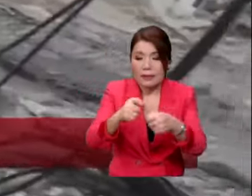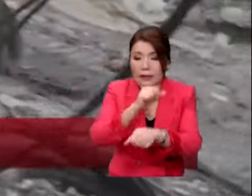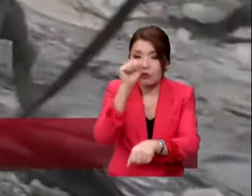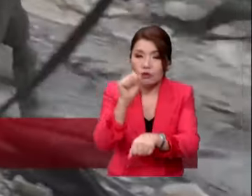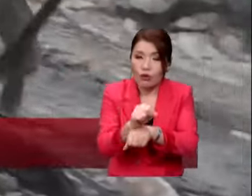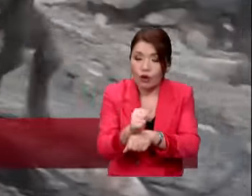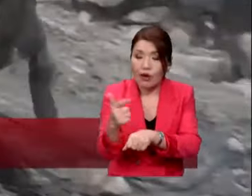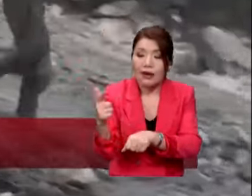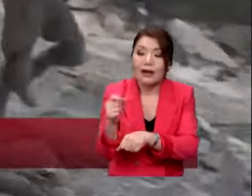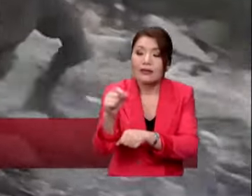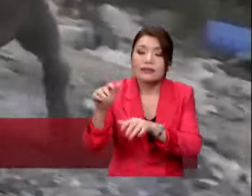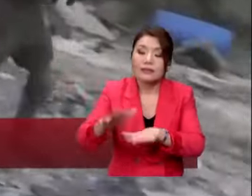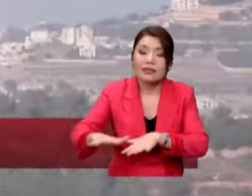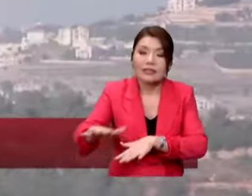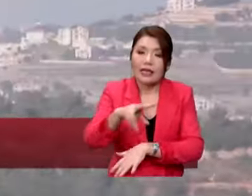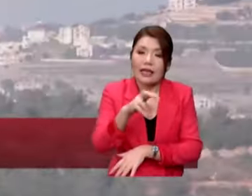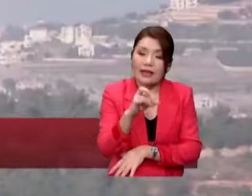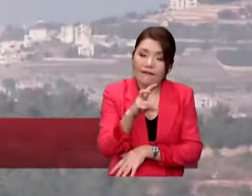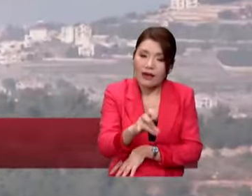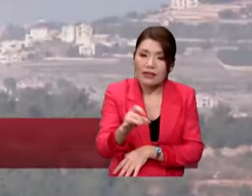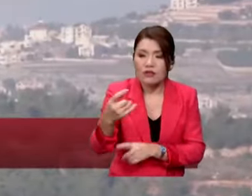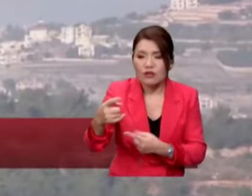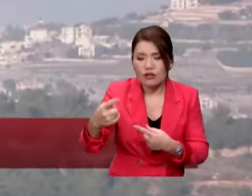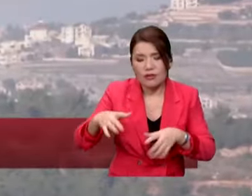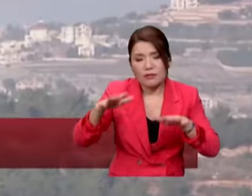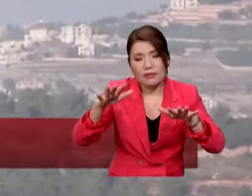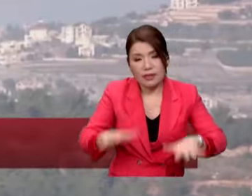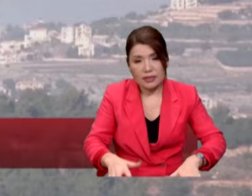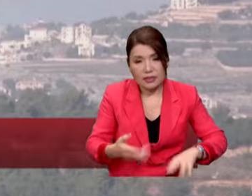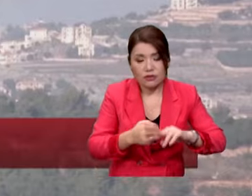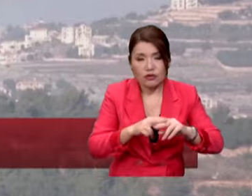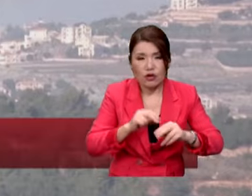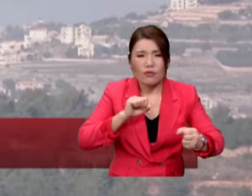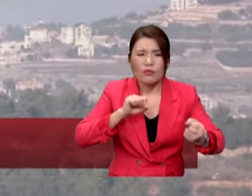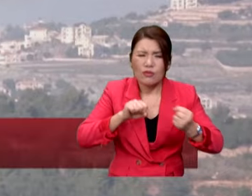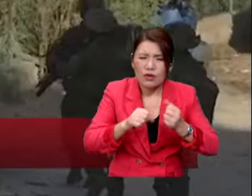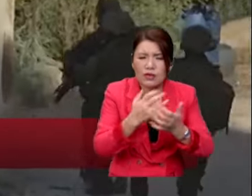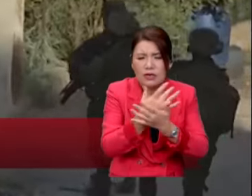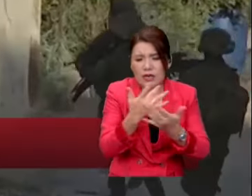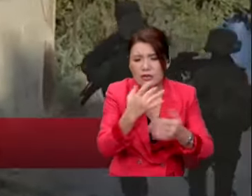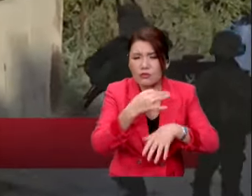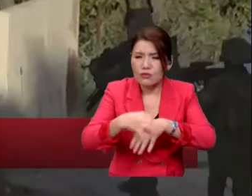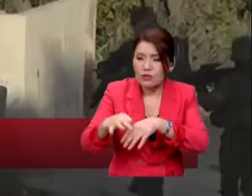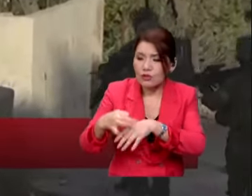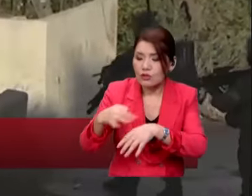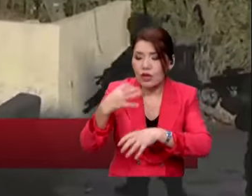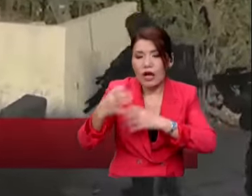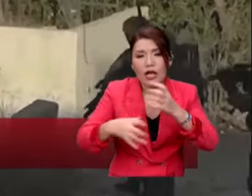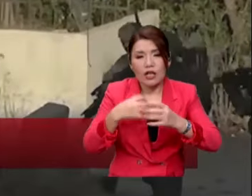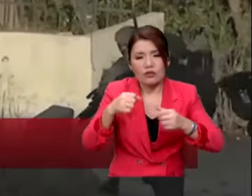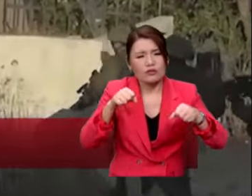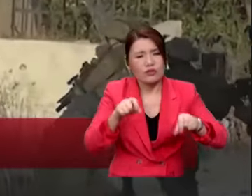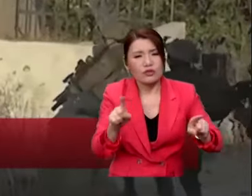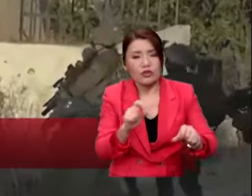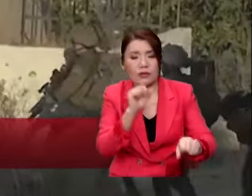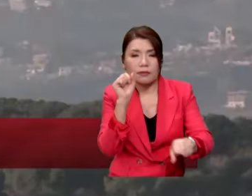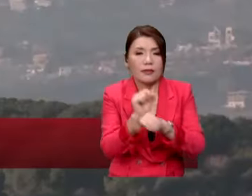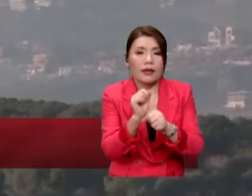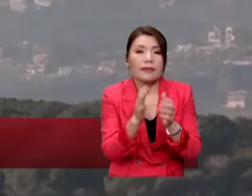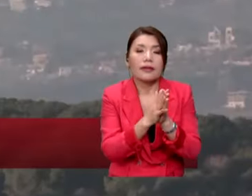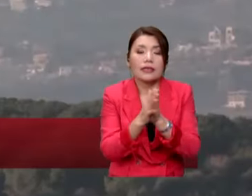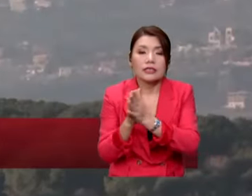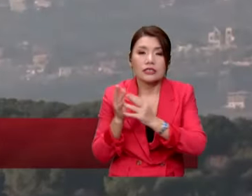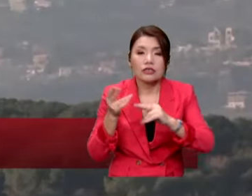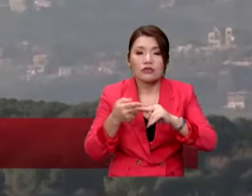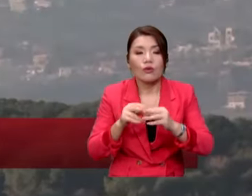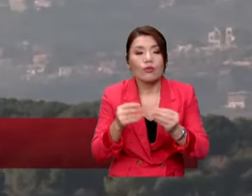әсіресе Газа секторында, Ливанда және таяу шығыстың басқа аймақтарында зорлық-зомбылық пен халықаралық құқықтың бұзылуын тоқтатуды көздейді. Бірақ әлемдік қауымдастық алдында